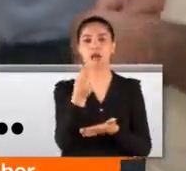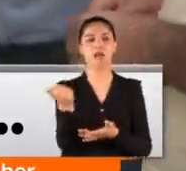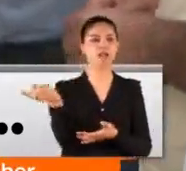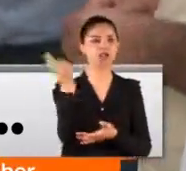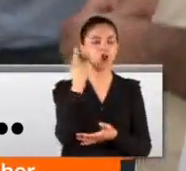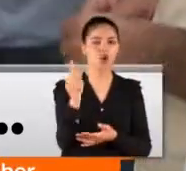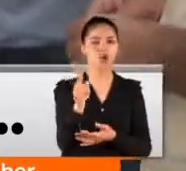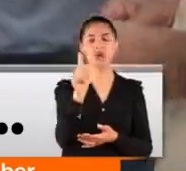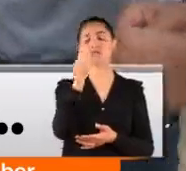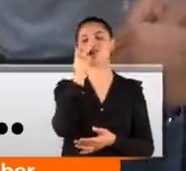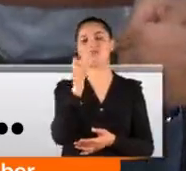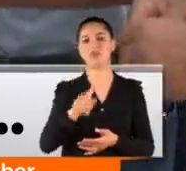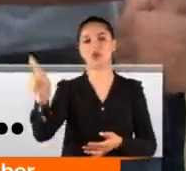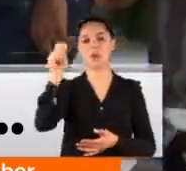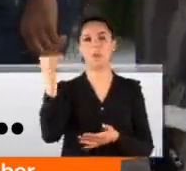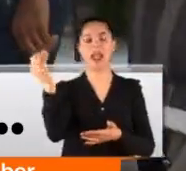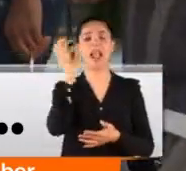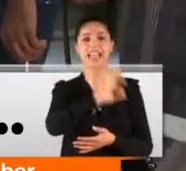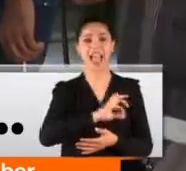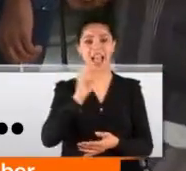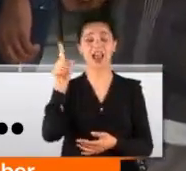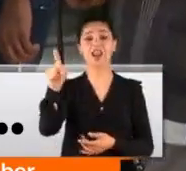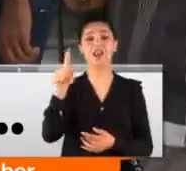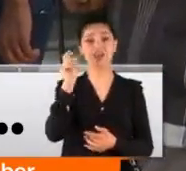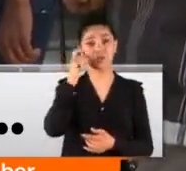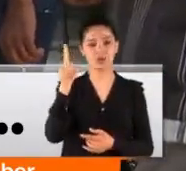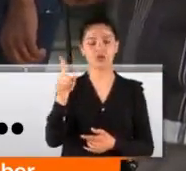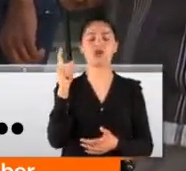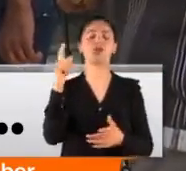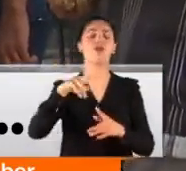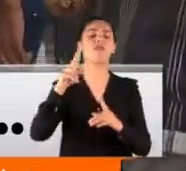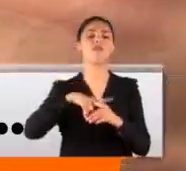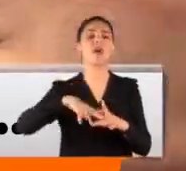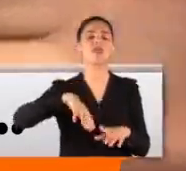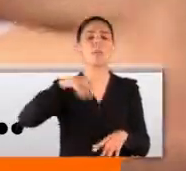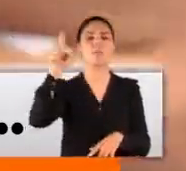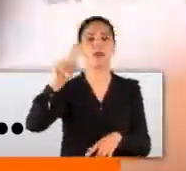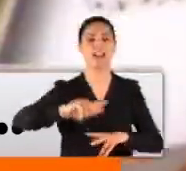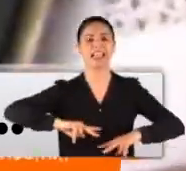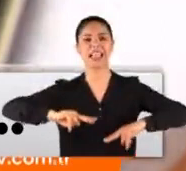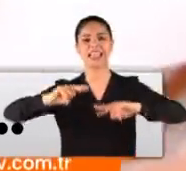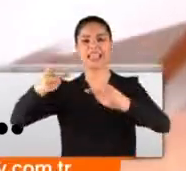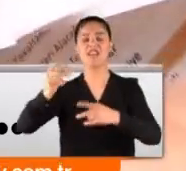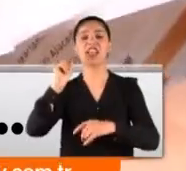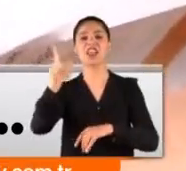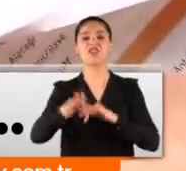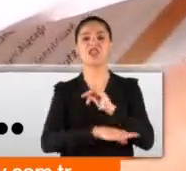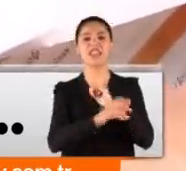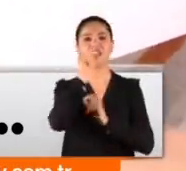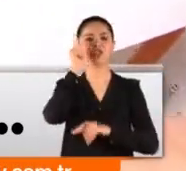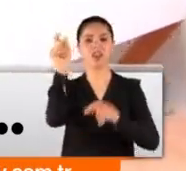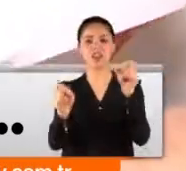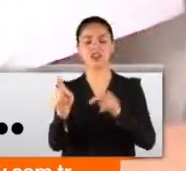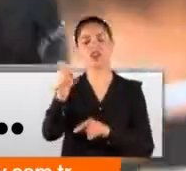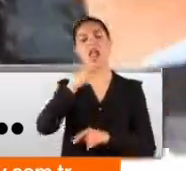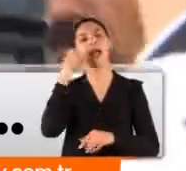oldu. Dolandırıcılara kar oranı yüksek geldi ve hiç düşünmeden fatura merkezini devraldılar. İlçede yaşayanlar da tıpkı eskisi